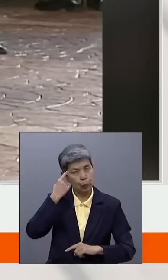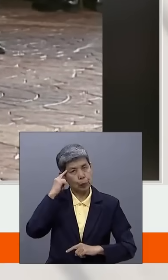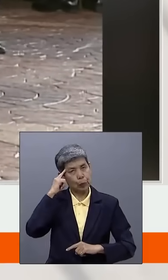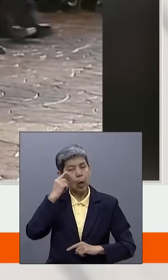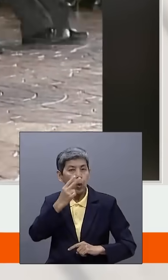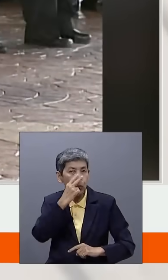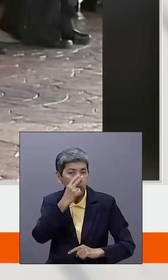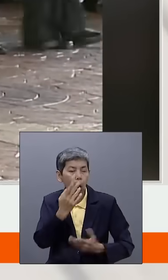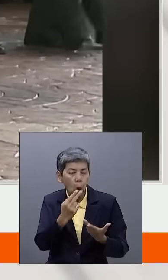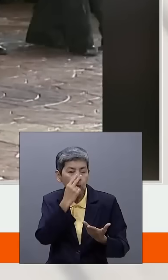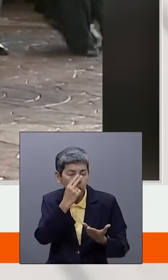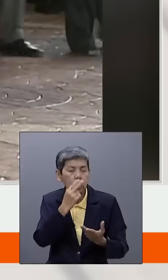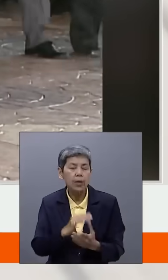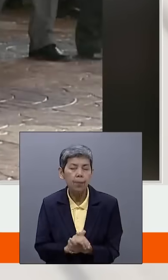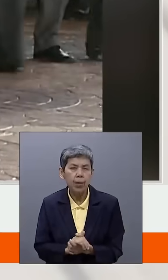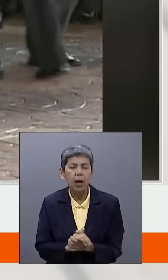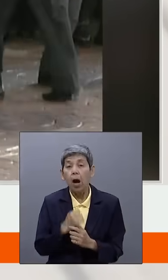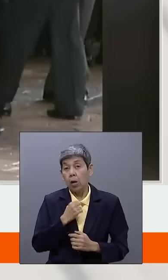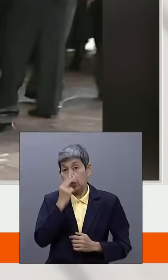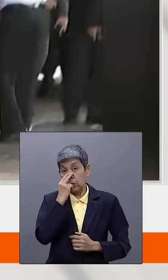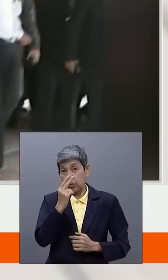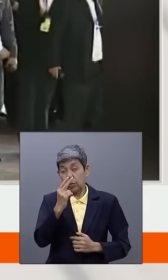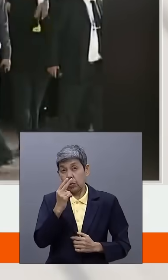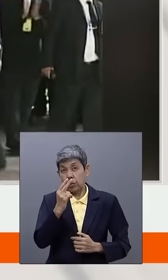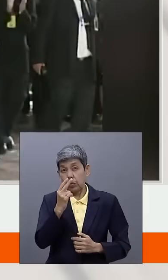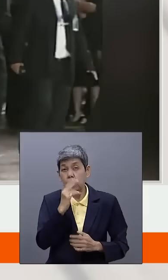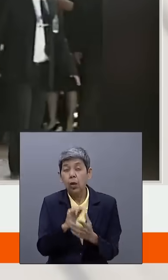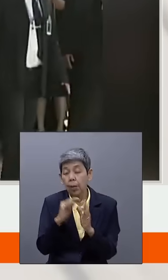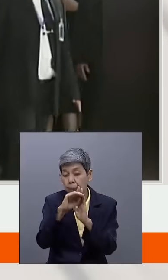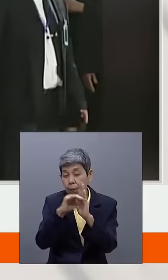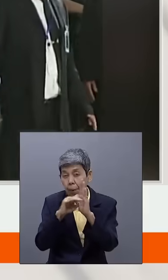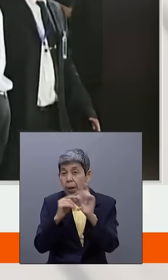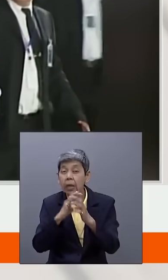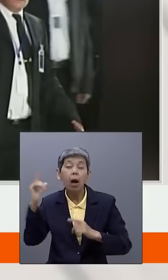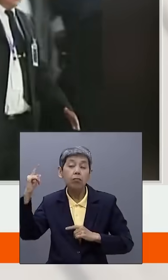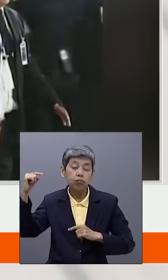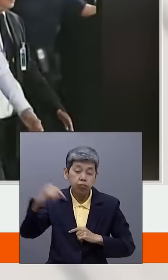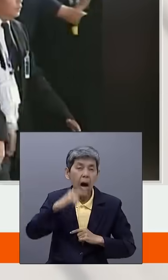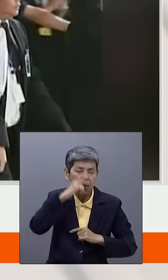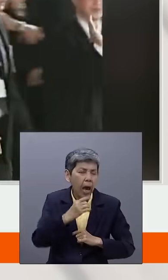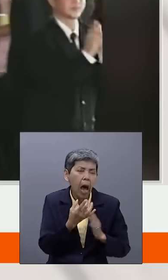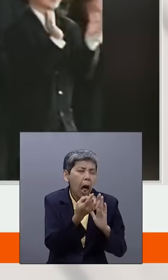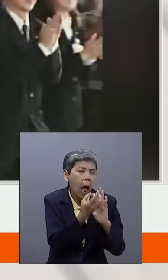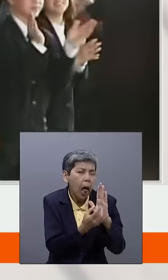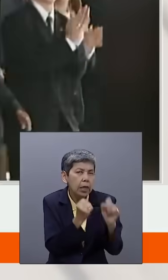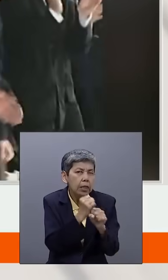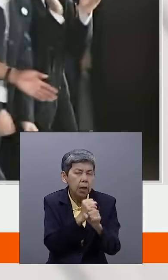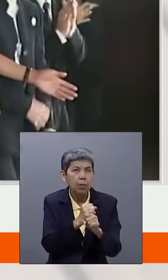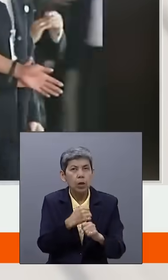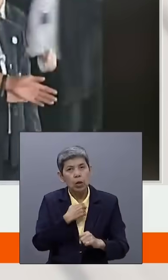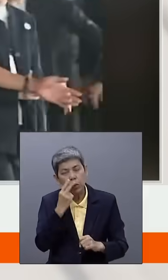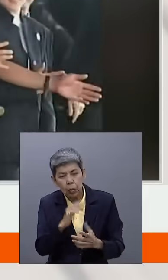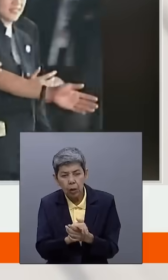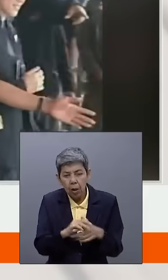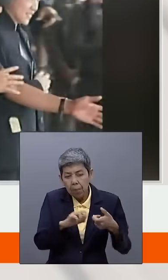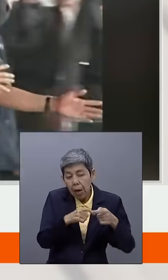เมิน ครับ ที่สำคัญเนี่ยเงื่อนไขในการกลับก็สำคัญเหมือนกันเพื่อไม่ให้เกิดขึ้นใต้น้